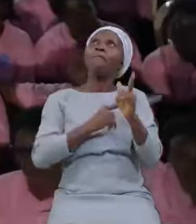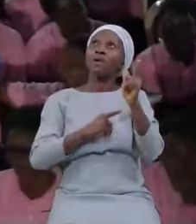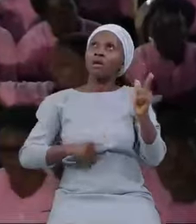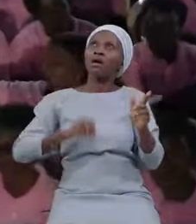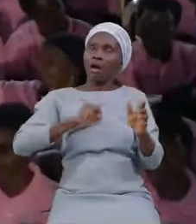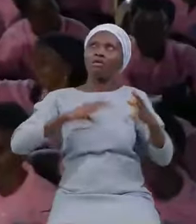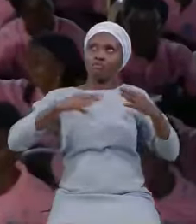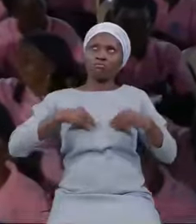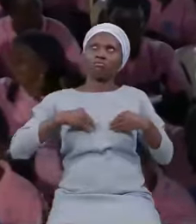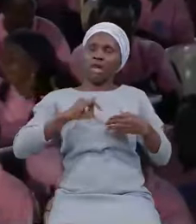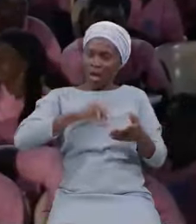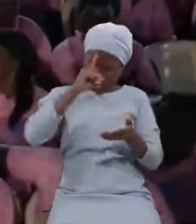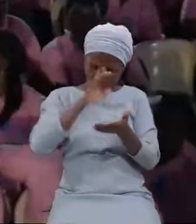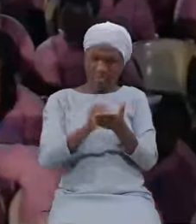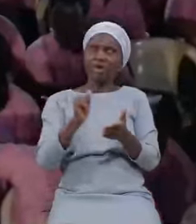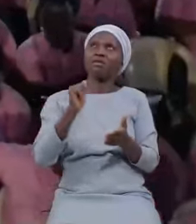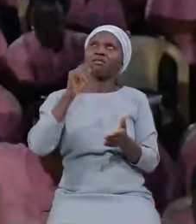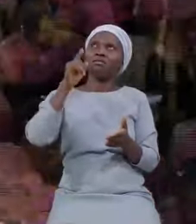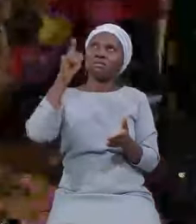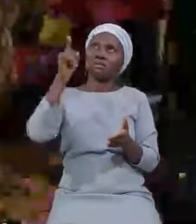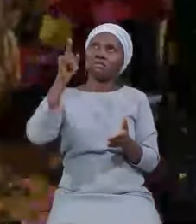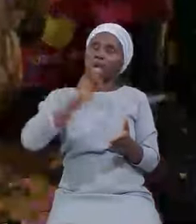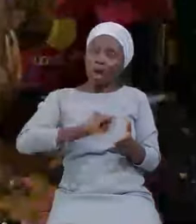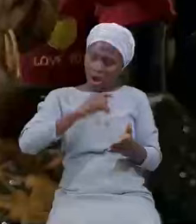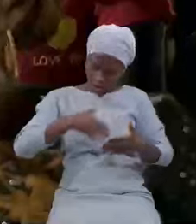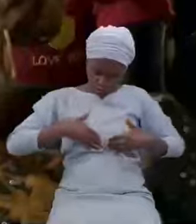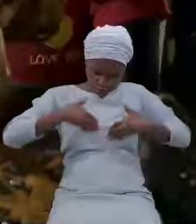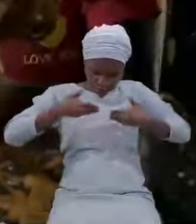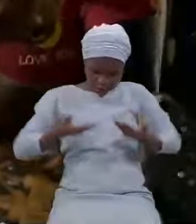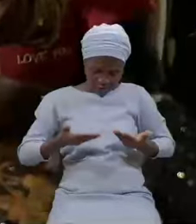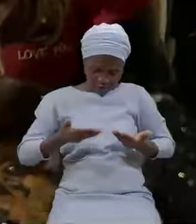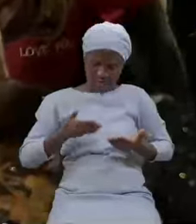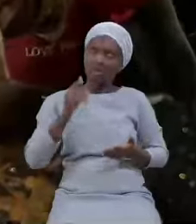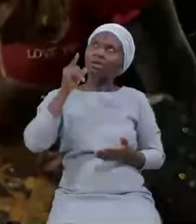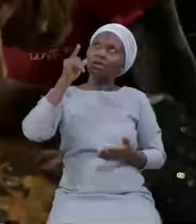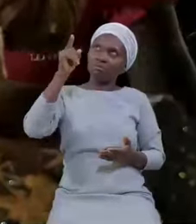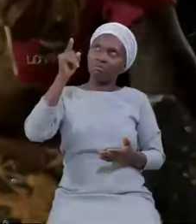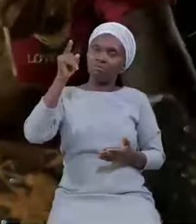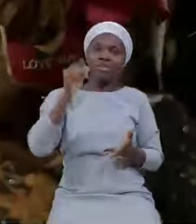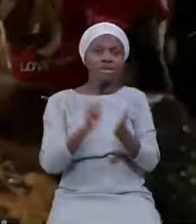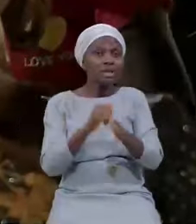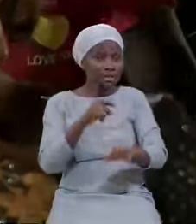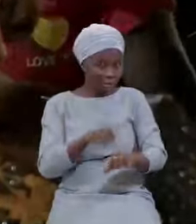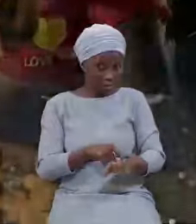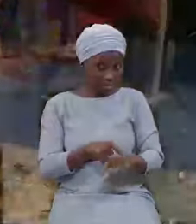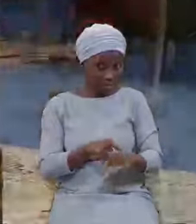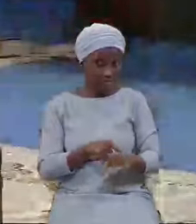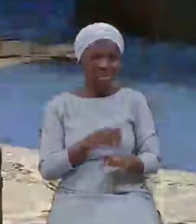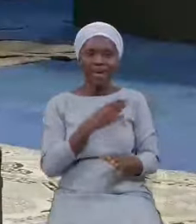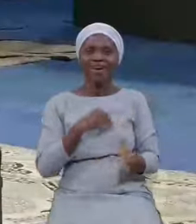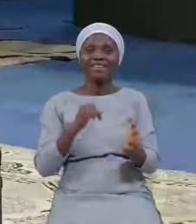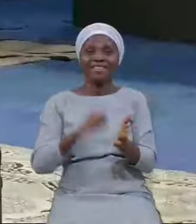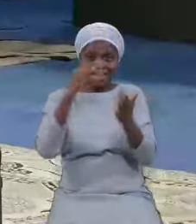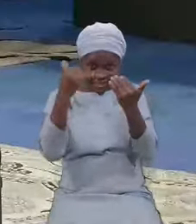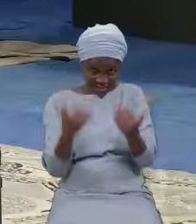le confesse. En ce moment-là, et c'est ce soir, pour toi, j'ai dit c'est ce